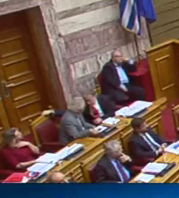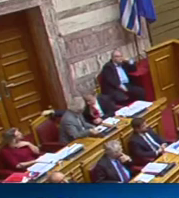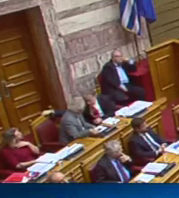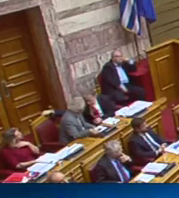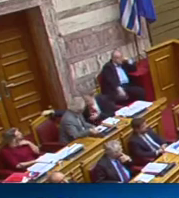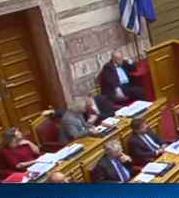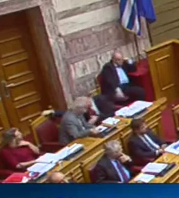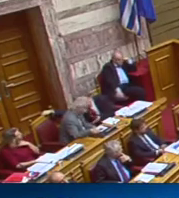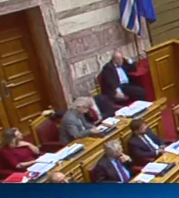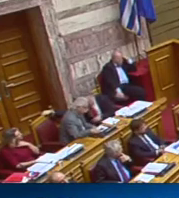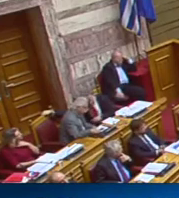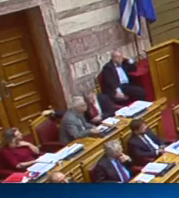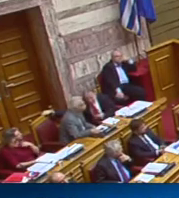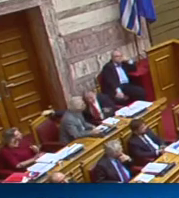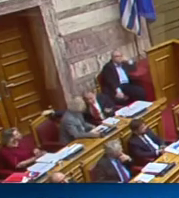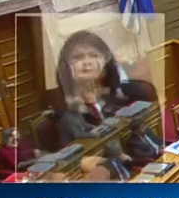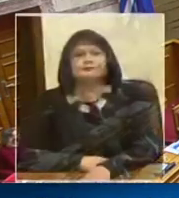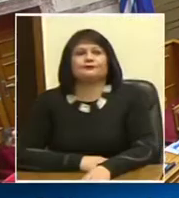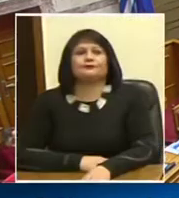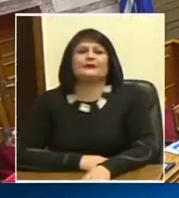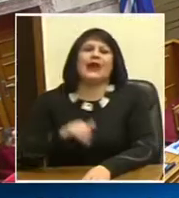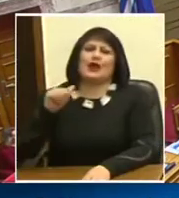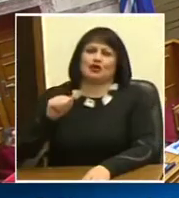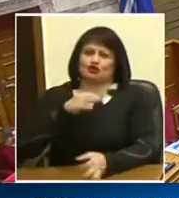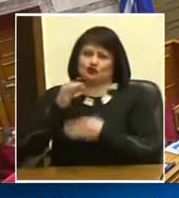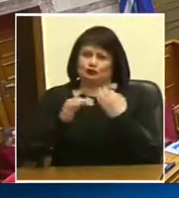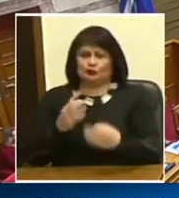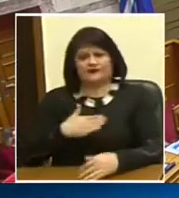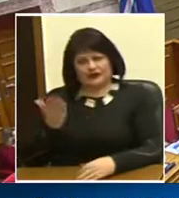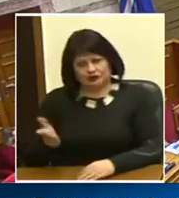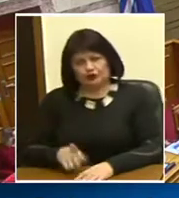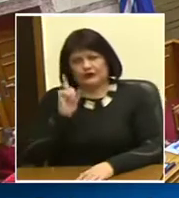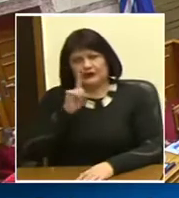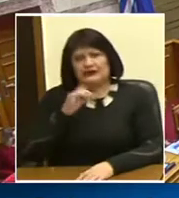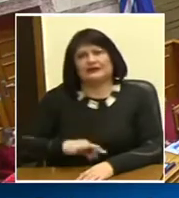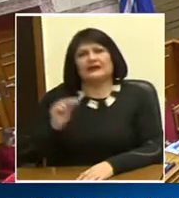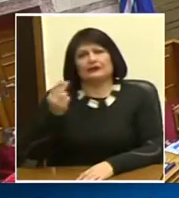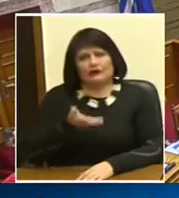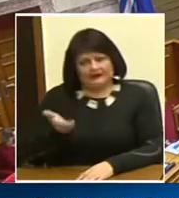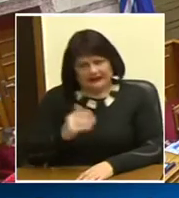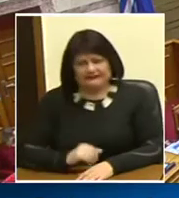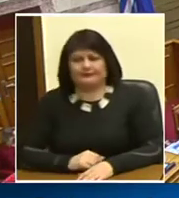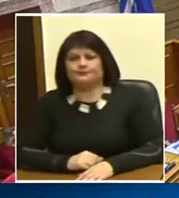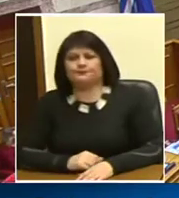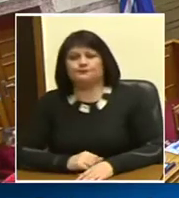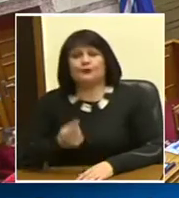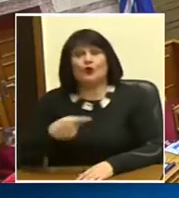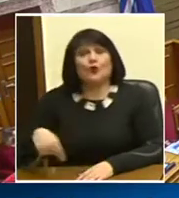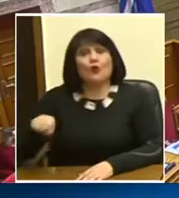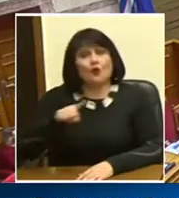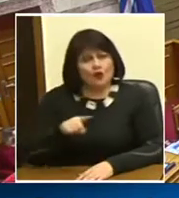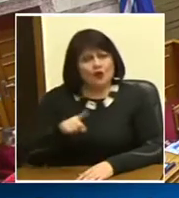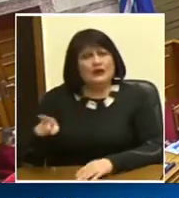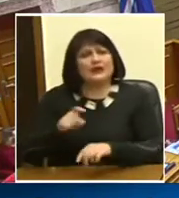Έχετε το λόγο, ορίστε. Κύριε Πρόεδρε, ευχαριστώ. Κυρίες και κύριοι συνάδελφοι, ενώ όλοι και όλες αυτή